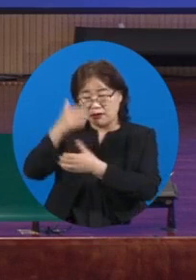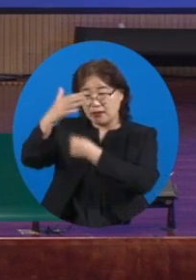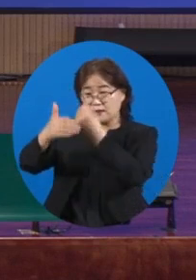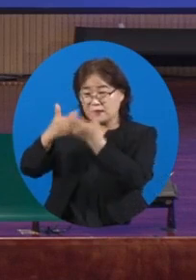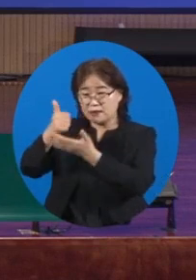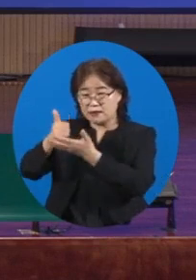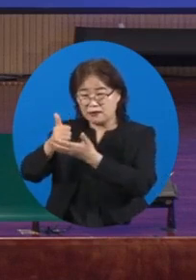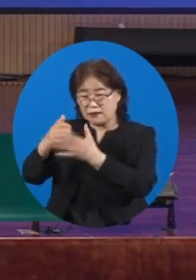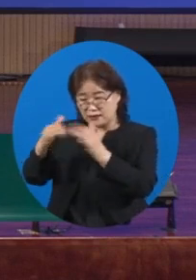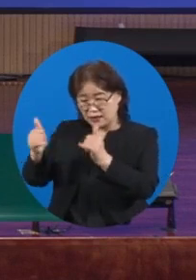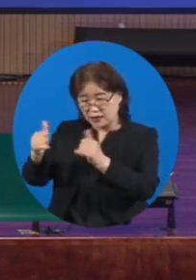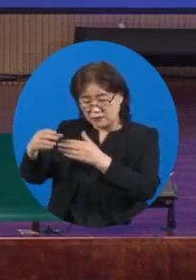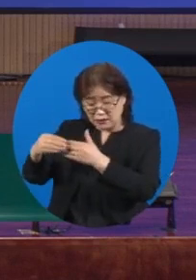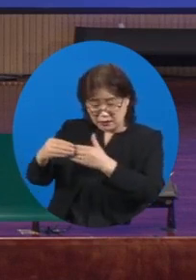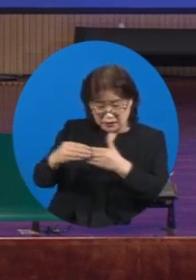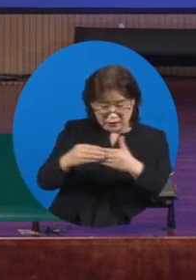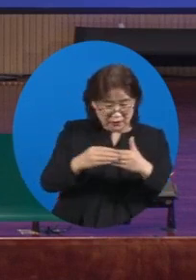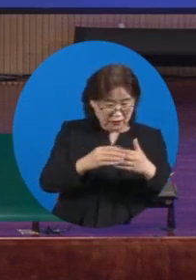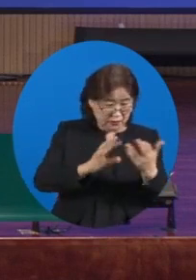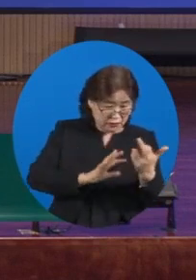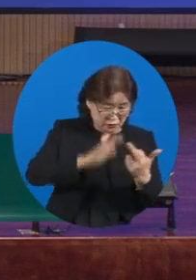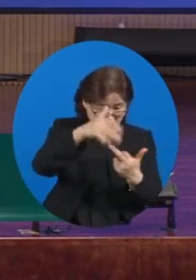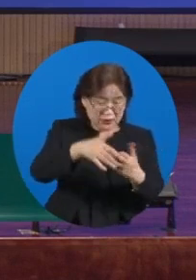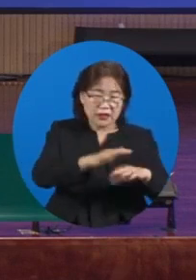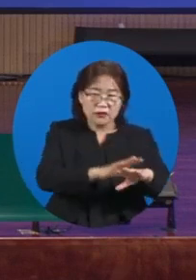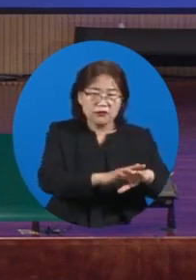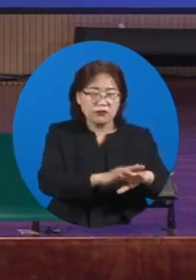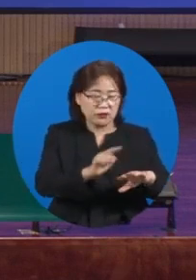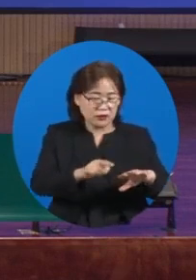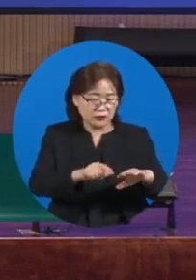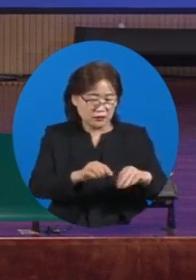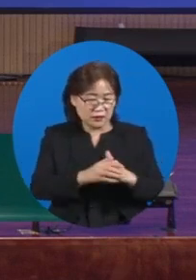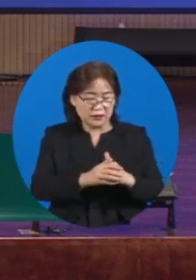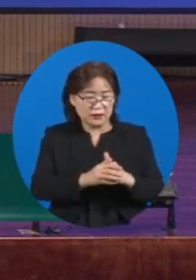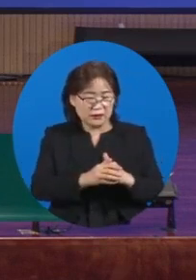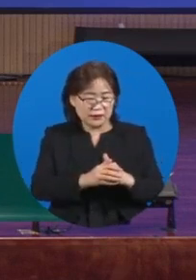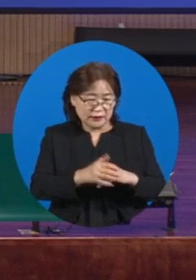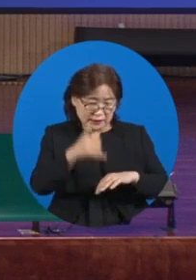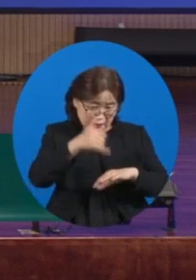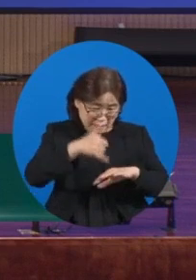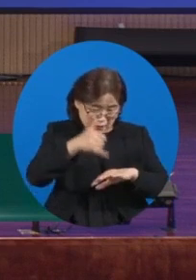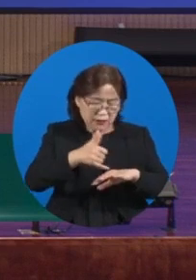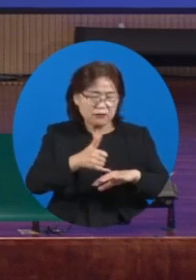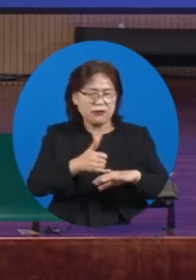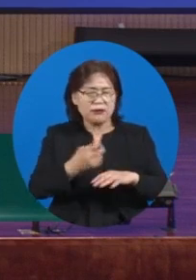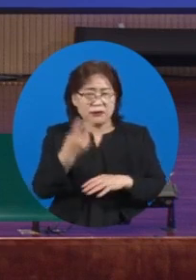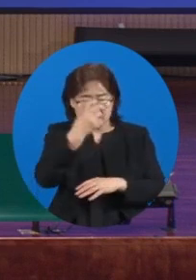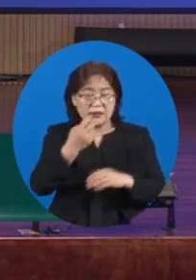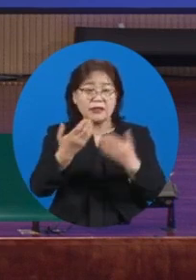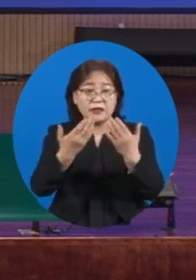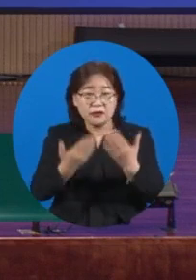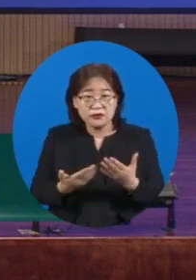그 사람을 이끌어 에덴 동산에 두어 그것을 경작하며 지키게 하시고